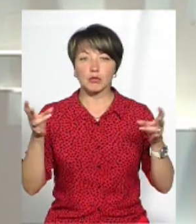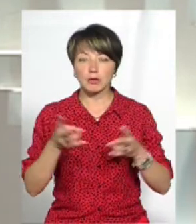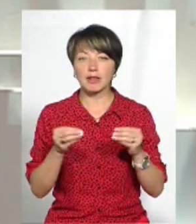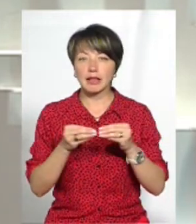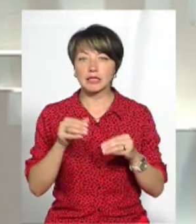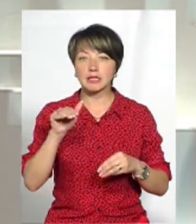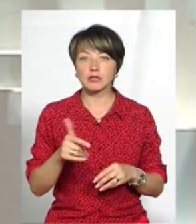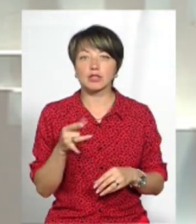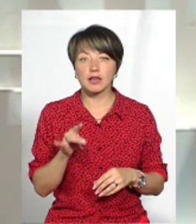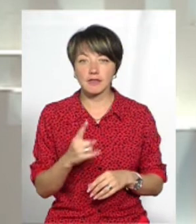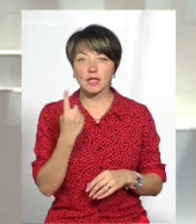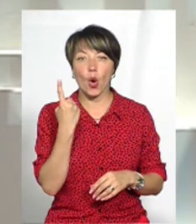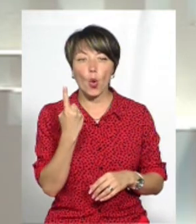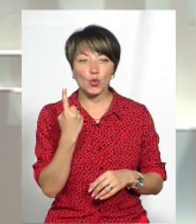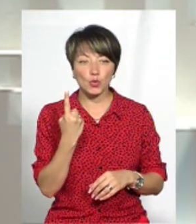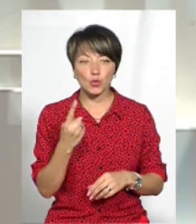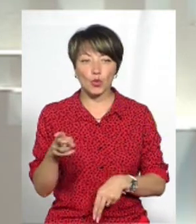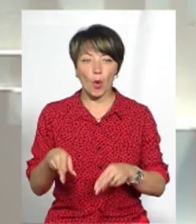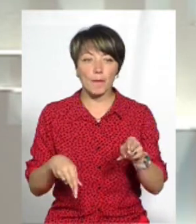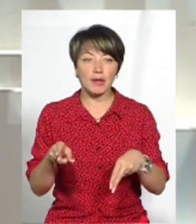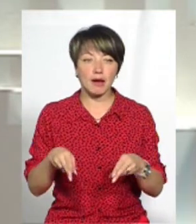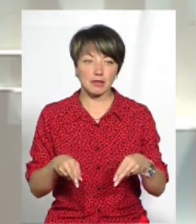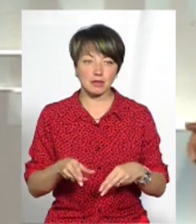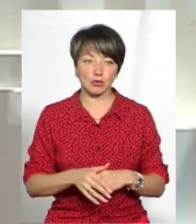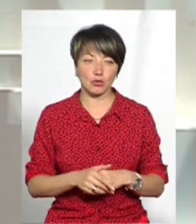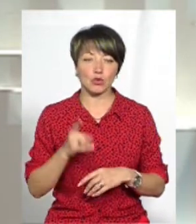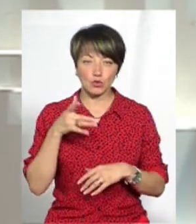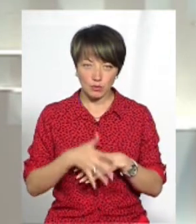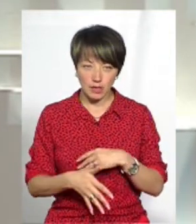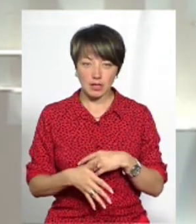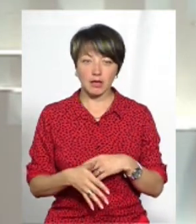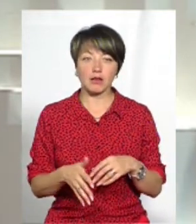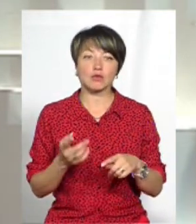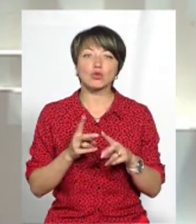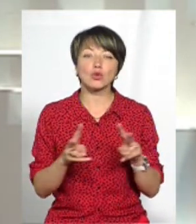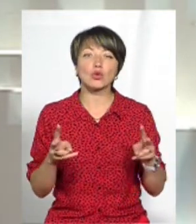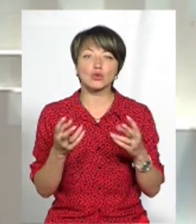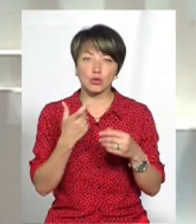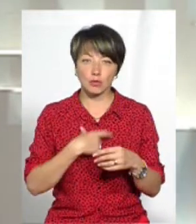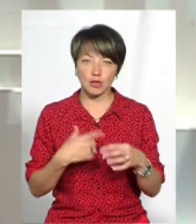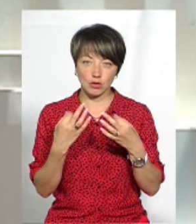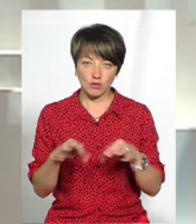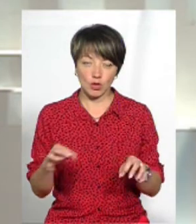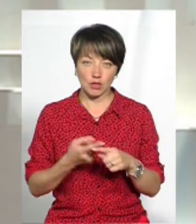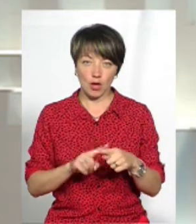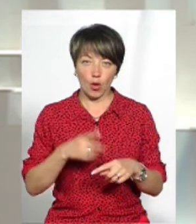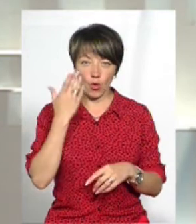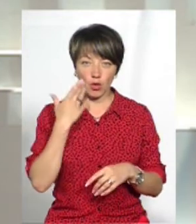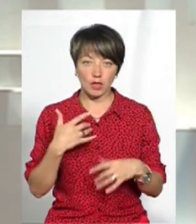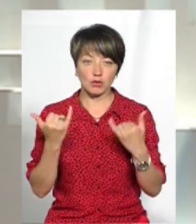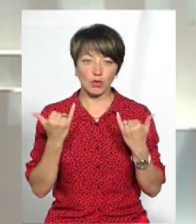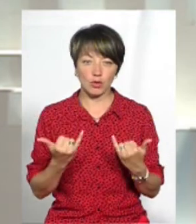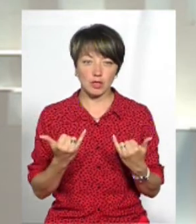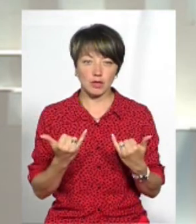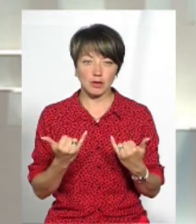приблизно 10 тисяч гривень за одну тільки операцію. Розумієте, хто сьогодні може собі дозволити, коли